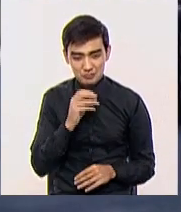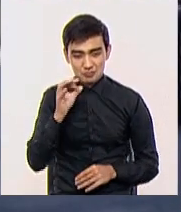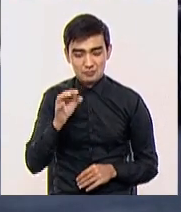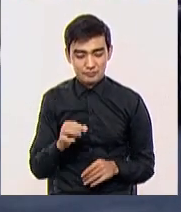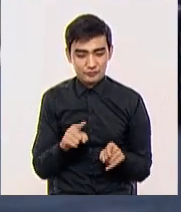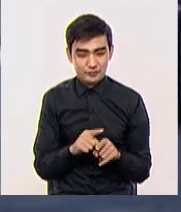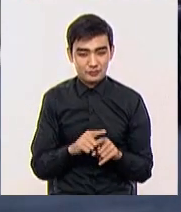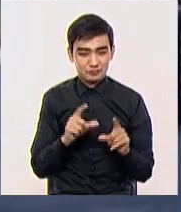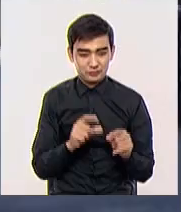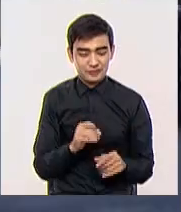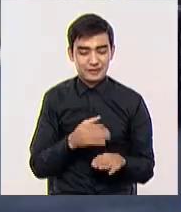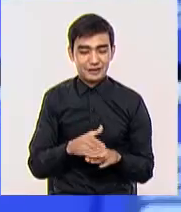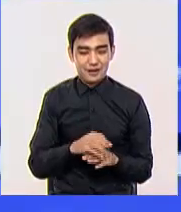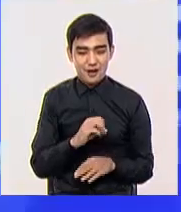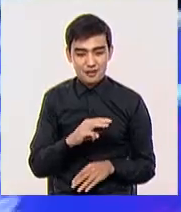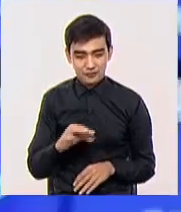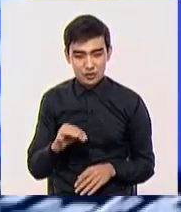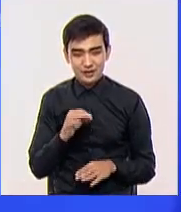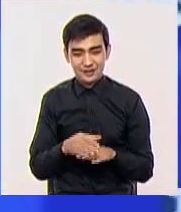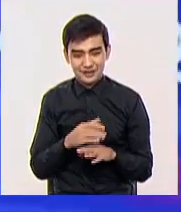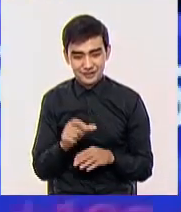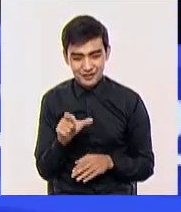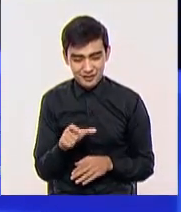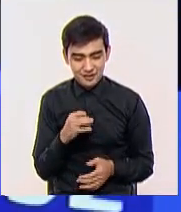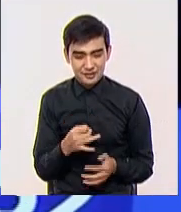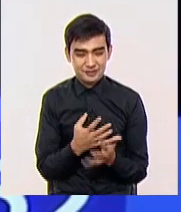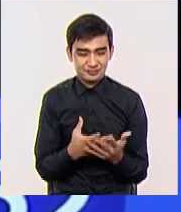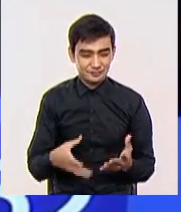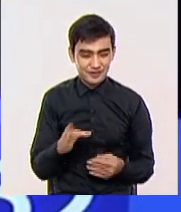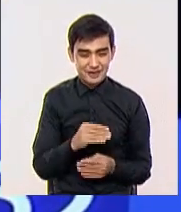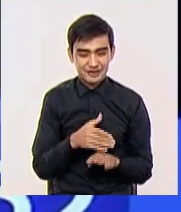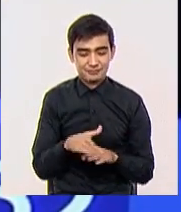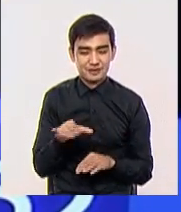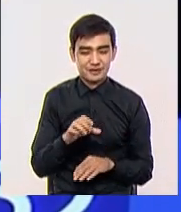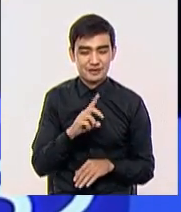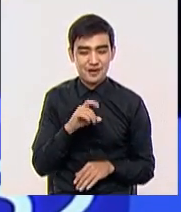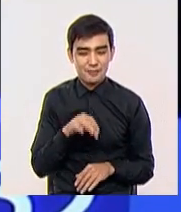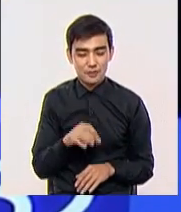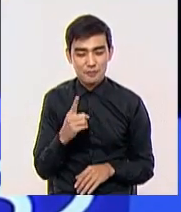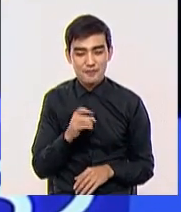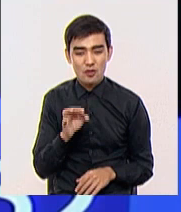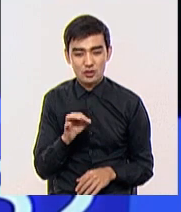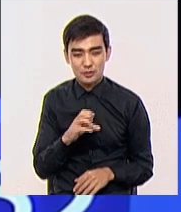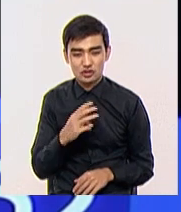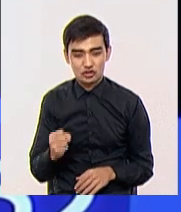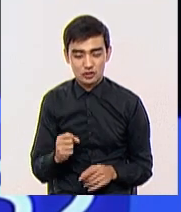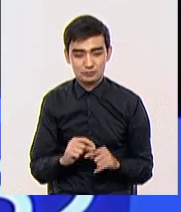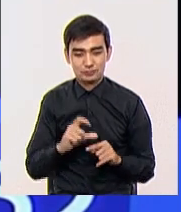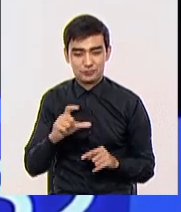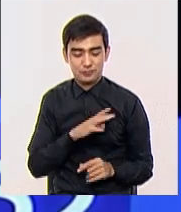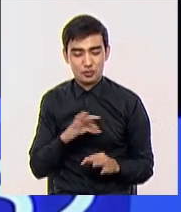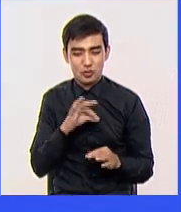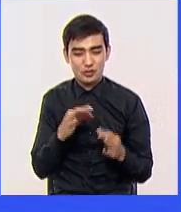для ипотеки, автокредитов, также кредитных карт, а также вообще всех займов. С 1 октября США превысили